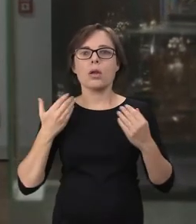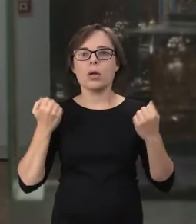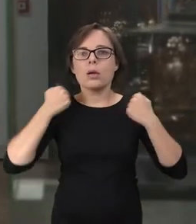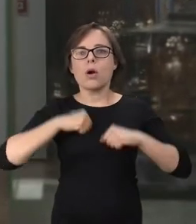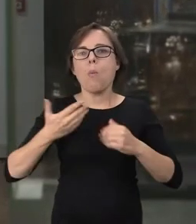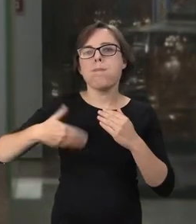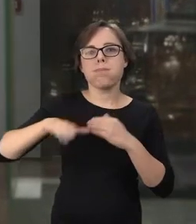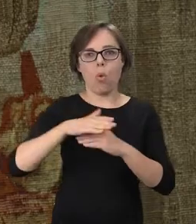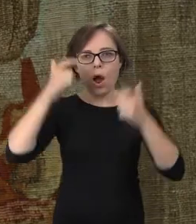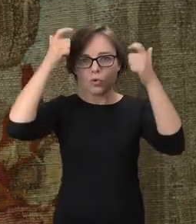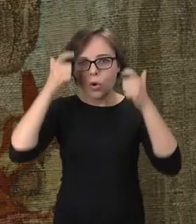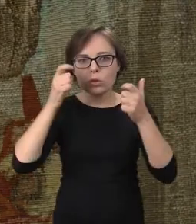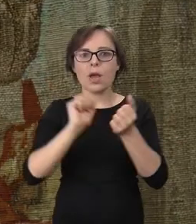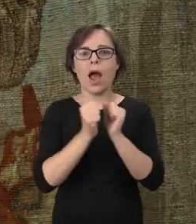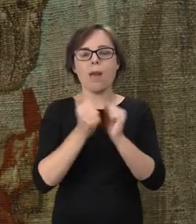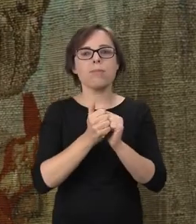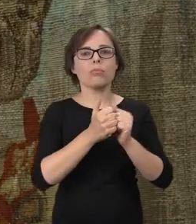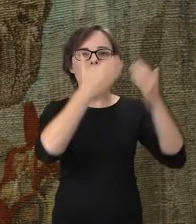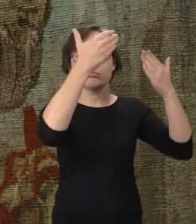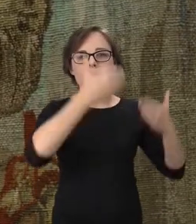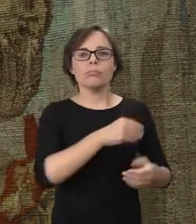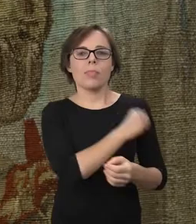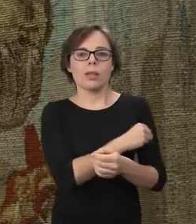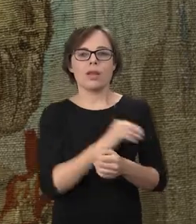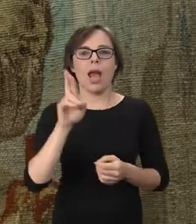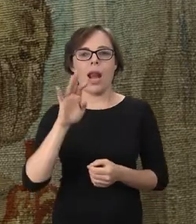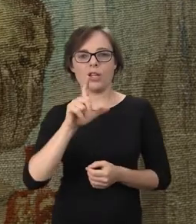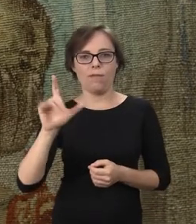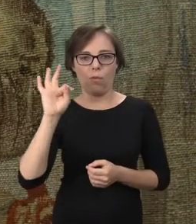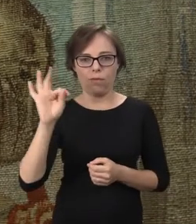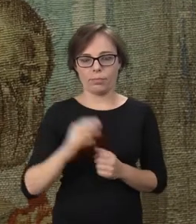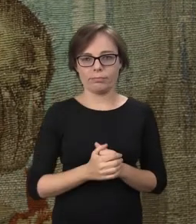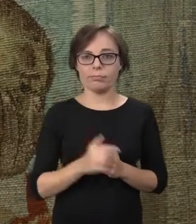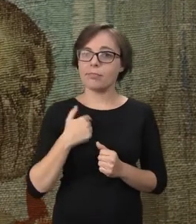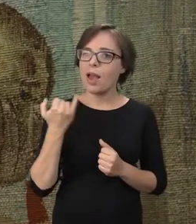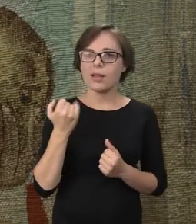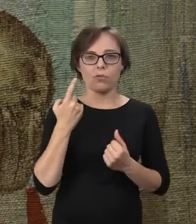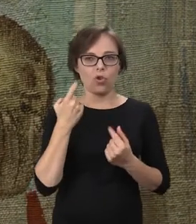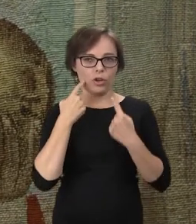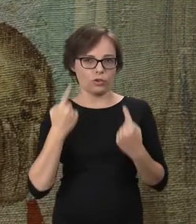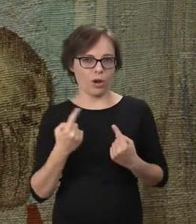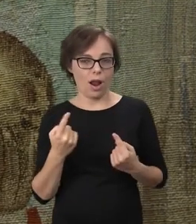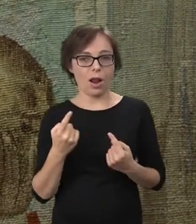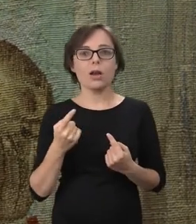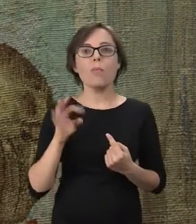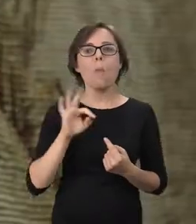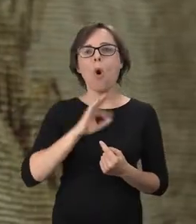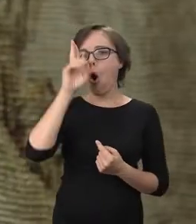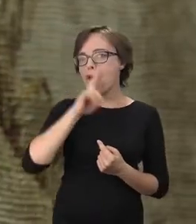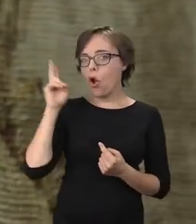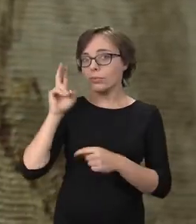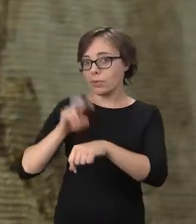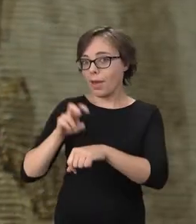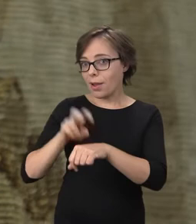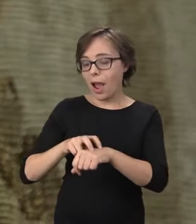tapiseria radziwiłłowska. Ja zawsze sobie żartuję, bo moi rodzice mają takie medyczne przygotowanie, że ja jestem takim troszeczkę